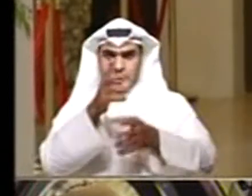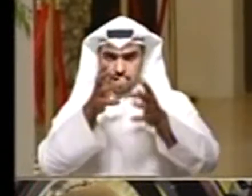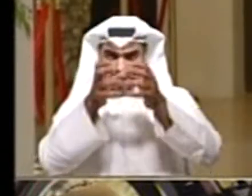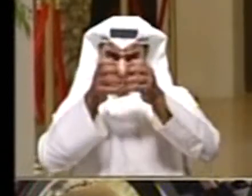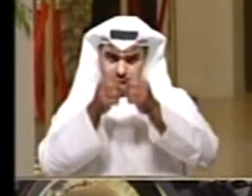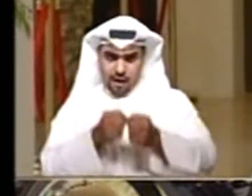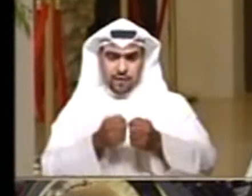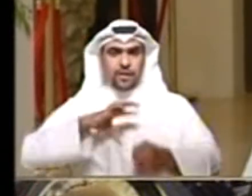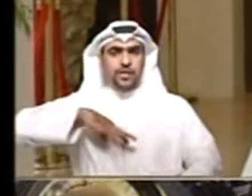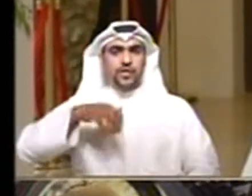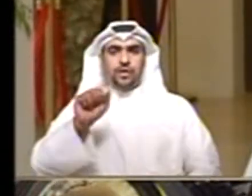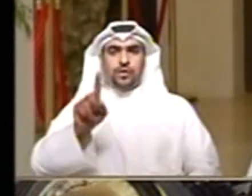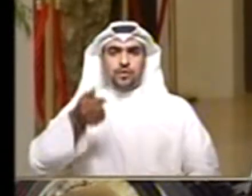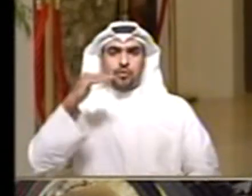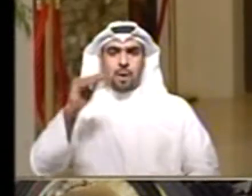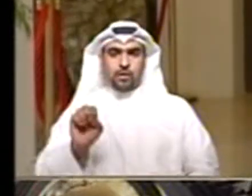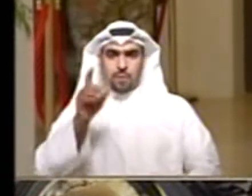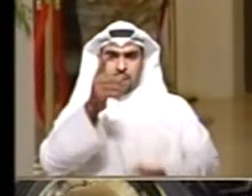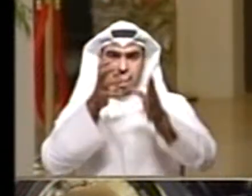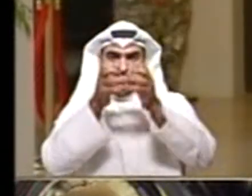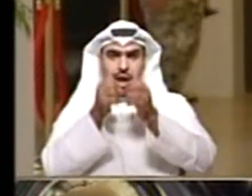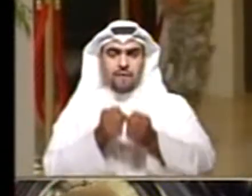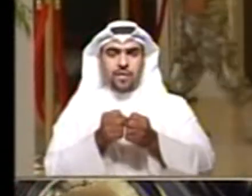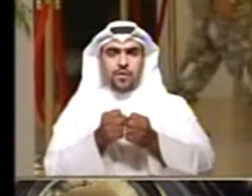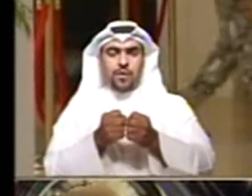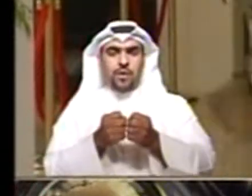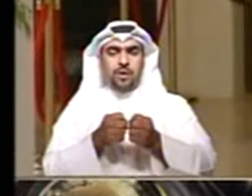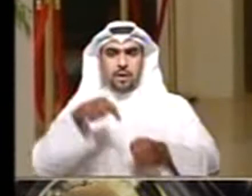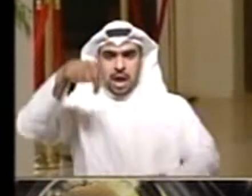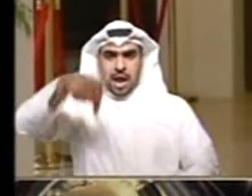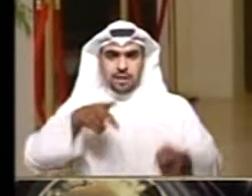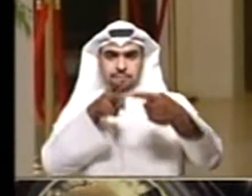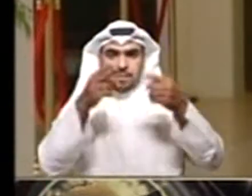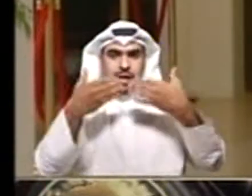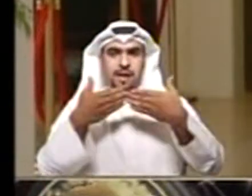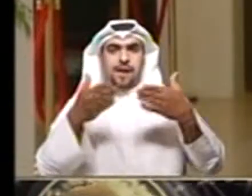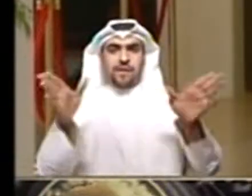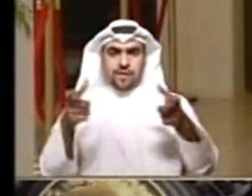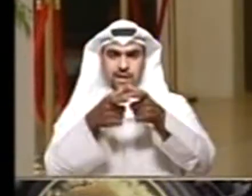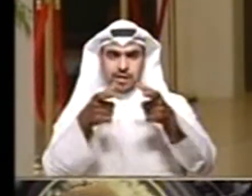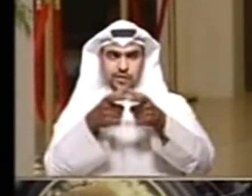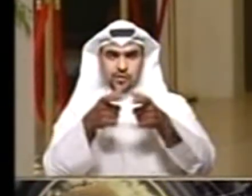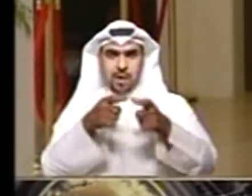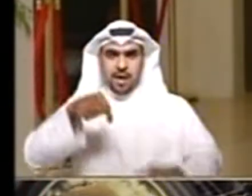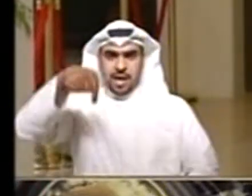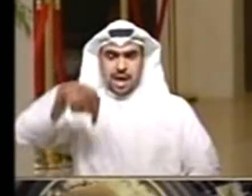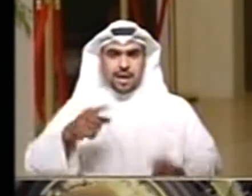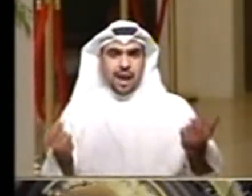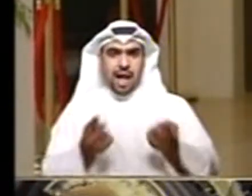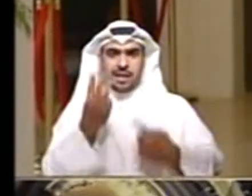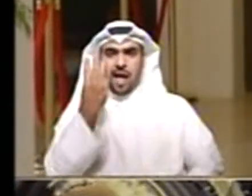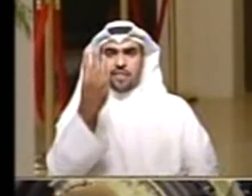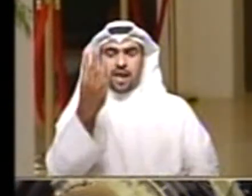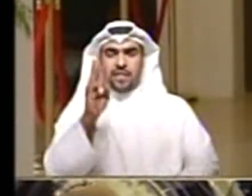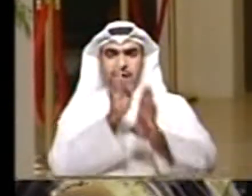البلاد الشيخ صباح الأحمد الجابر الصباح حفظ الله ورعاه لافتتاح دورة الانعقاد العادي الثالث